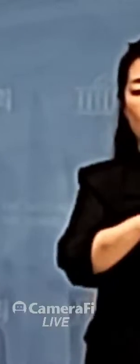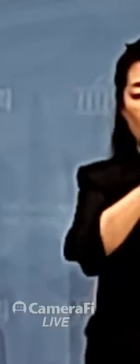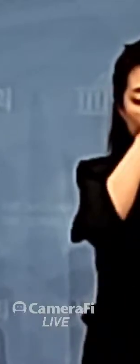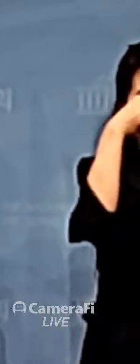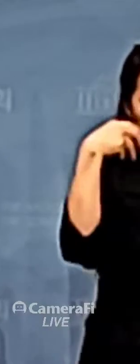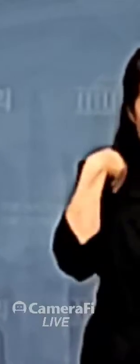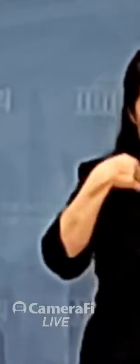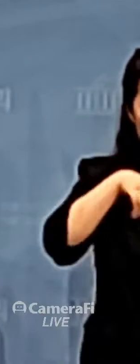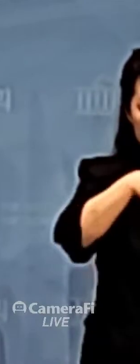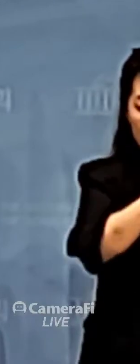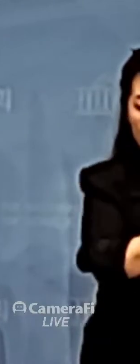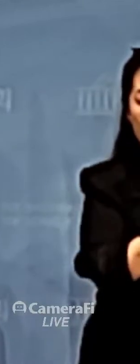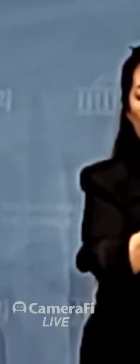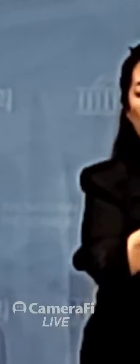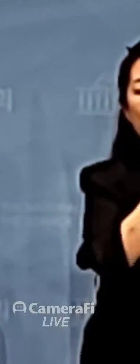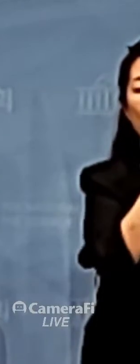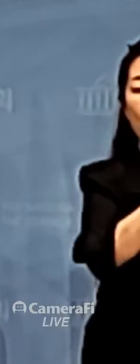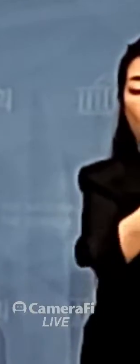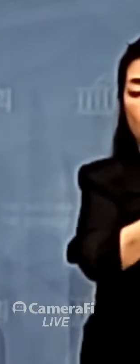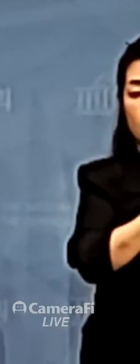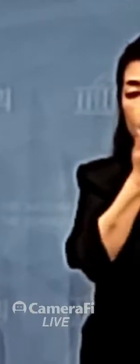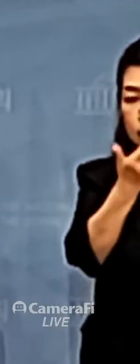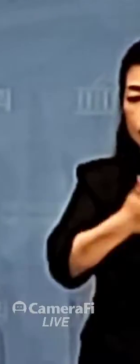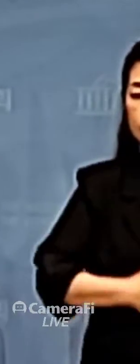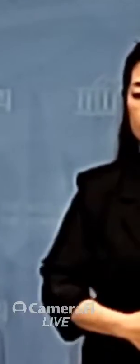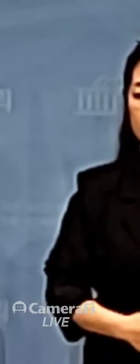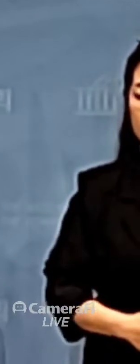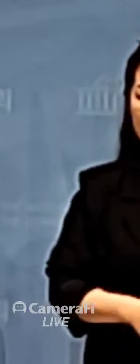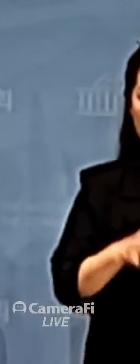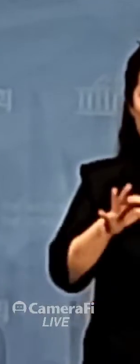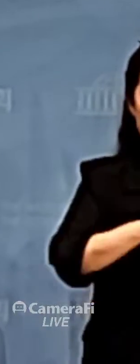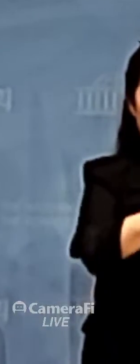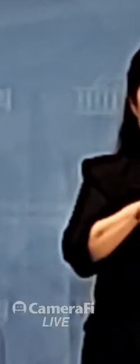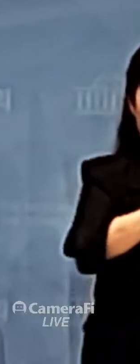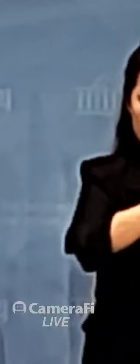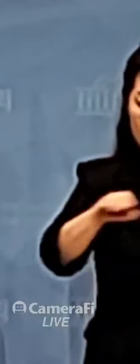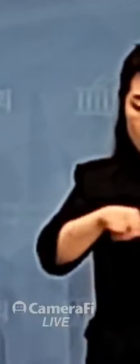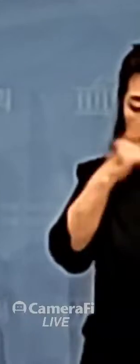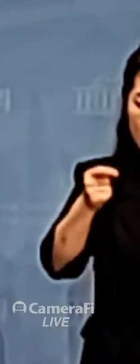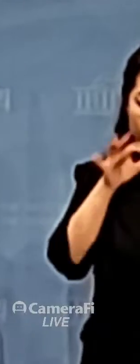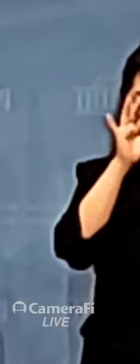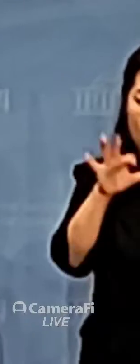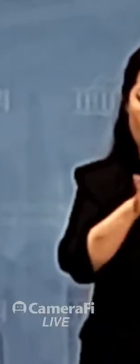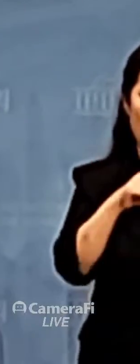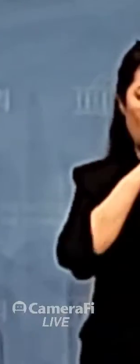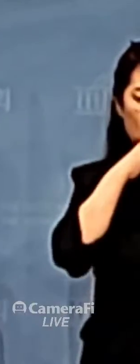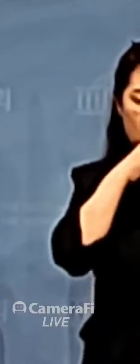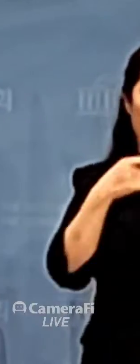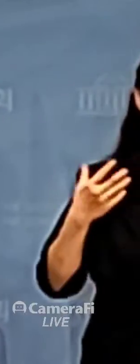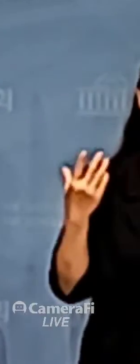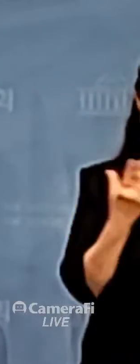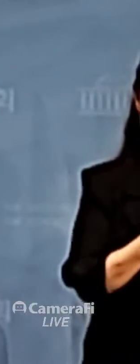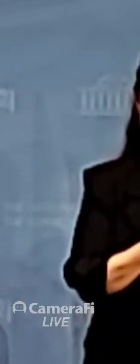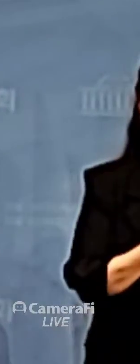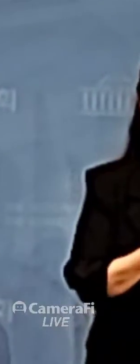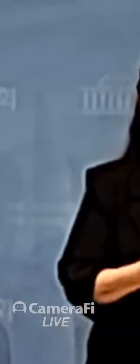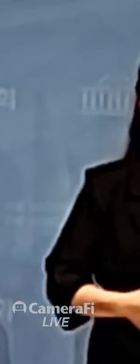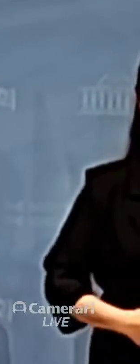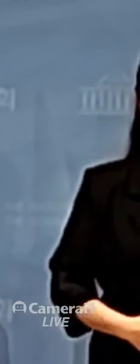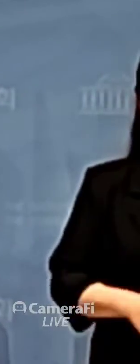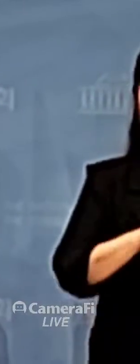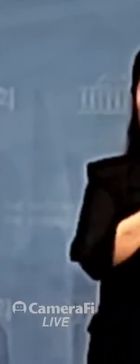묻고 싶습니다 각종 져 경제 지표로 온통 빨랑 보입니다 허 30